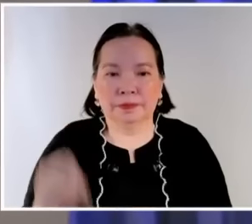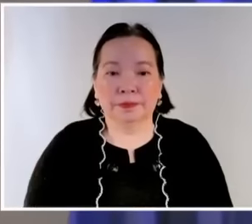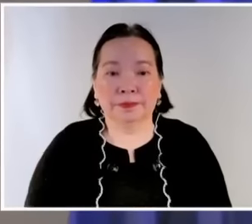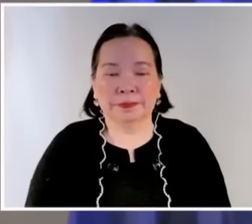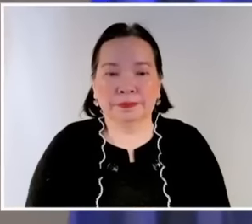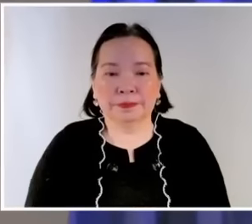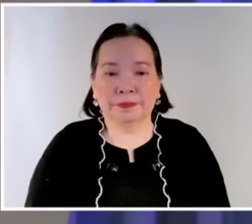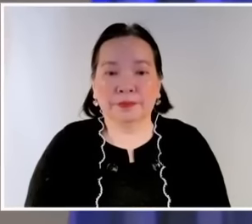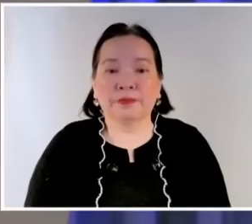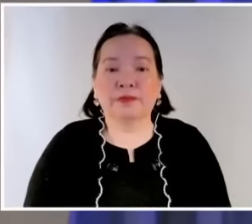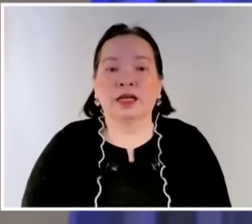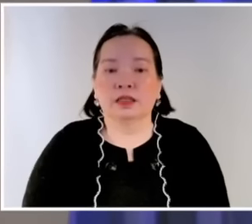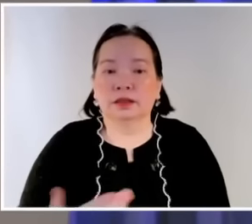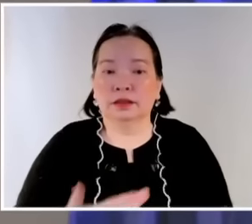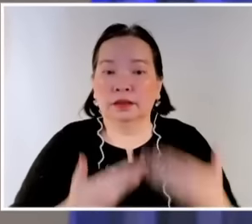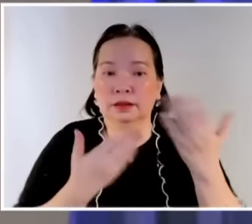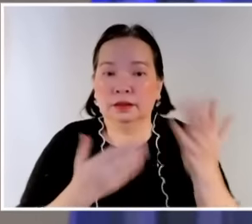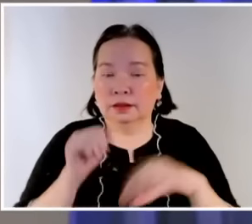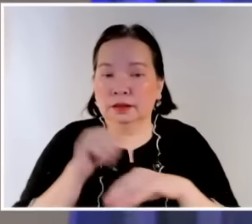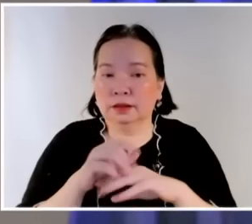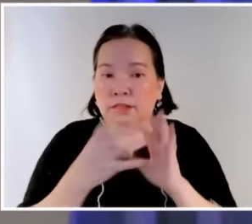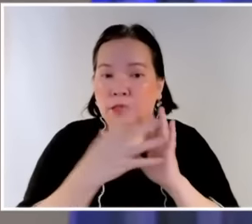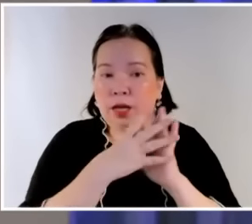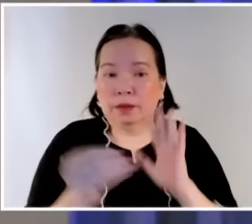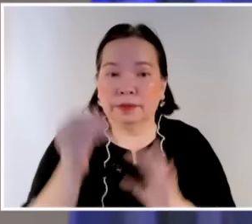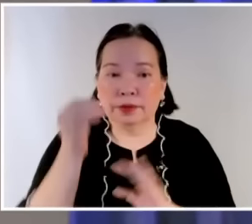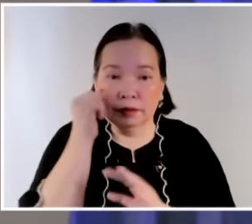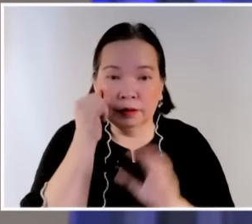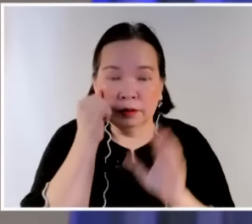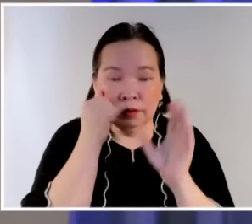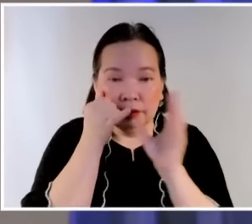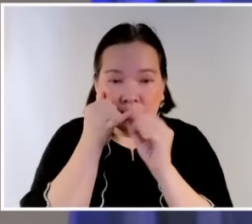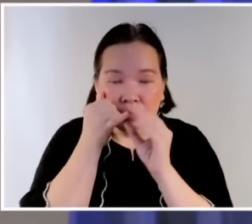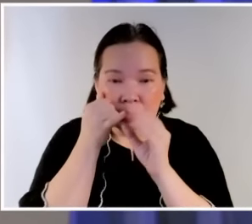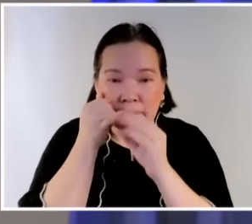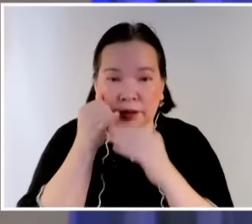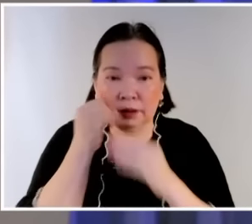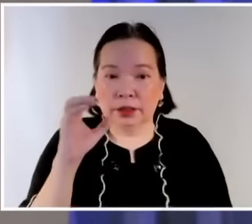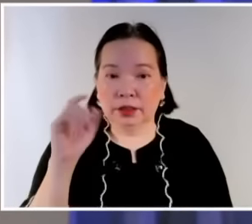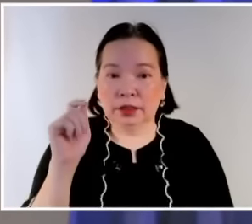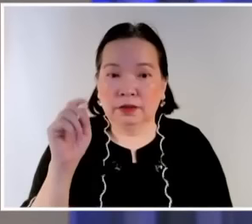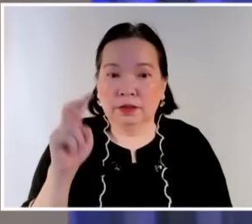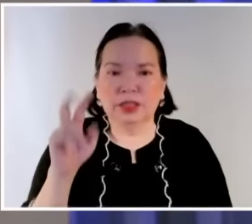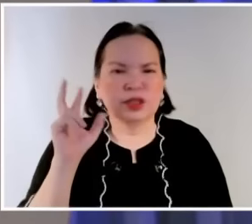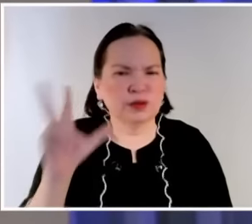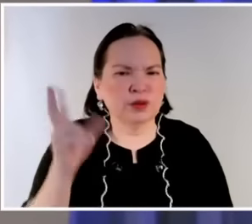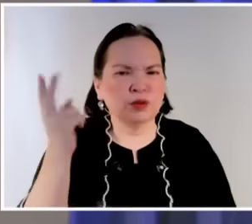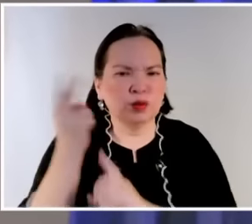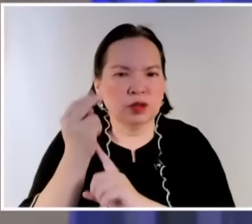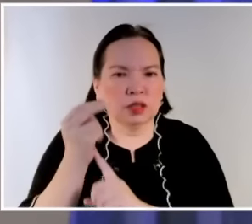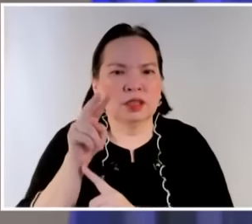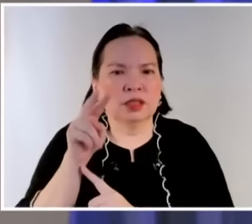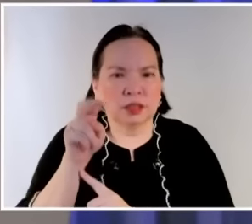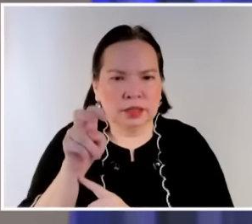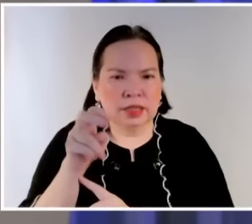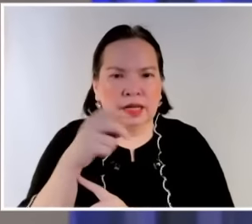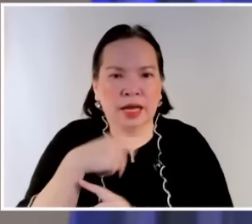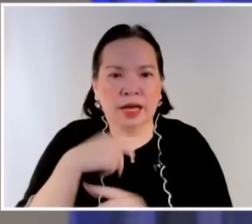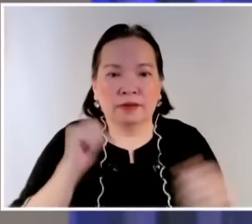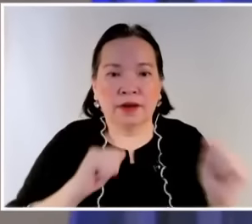Nagsumite ng kopya ng CCTV sa National Bureau of Investigation ang 3 hotel kung saan nakita ang akto na si Sandro